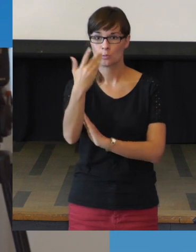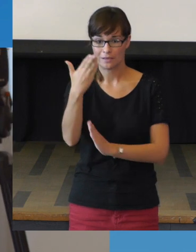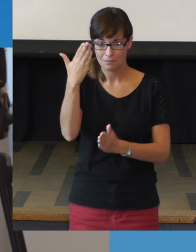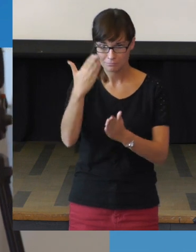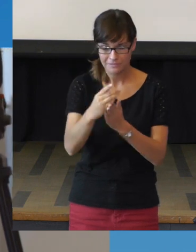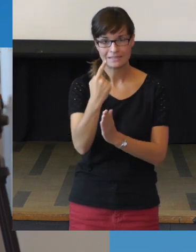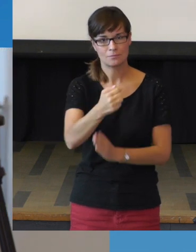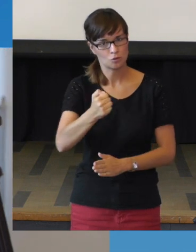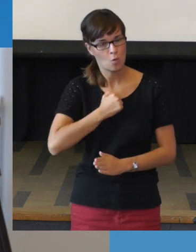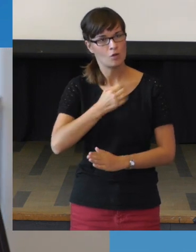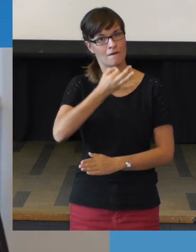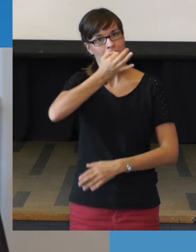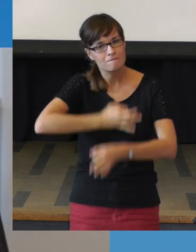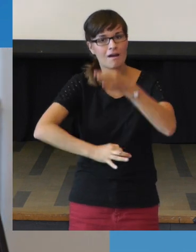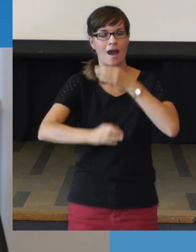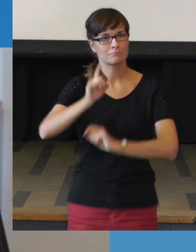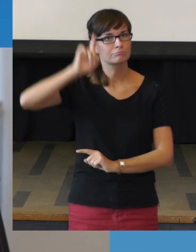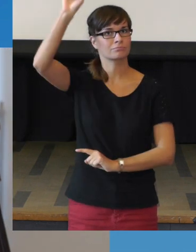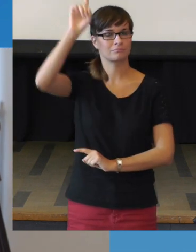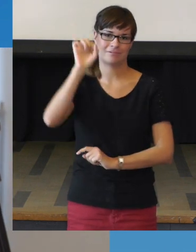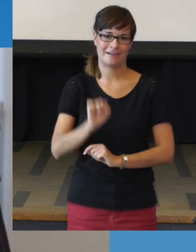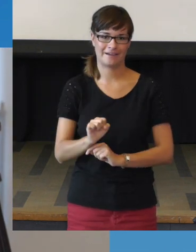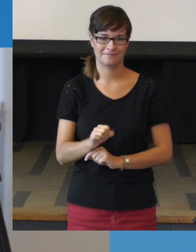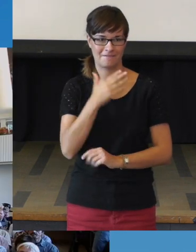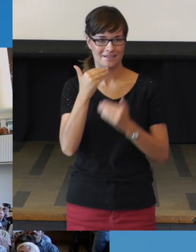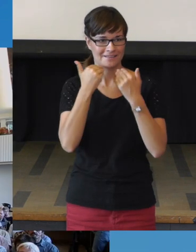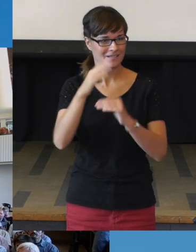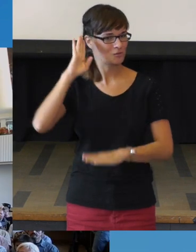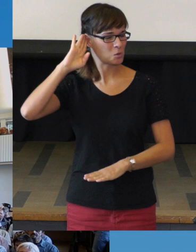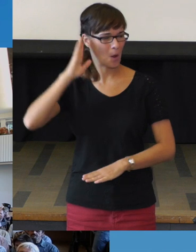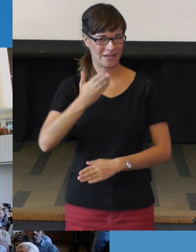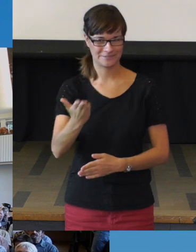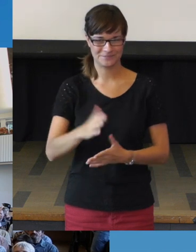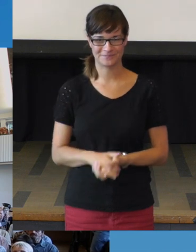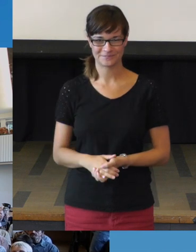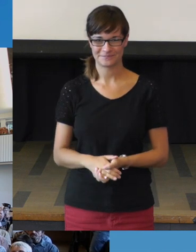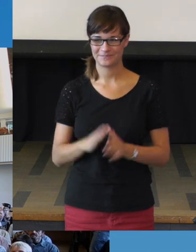Schluss auch Ihre Fragen zu stellen. Vielen Dank fürs Zuhören.